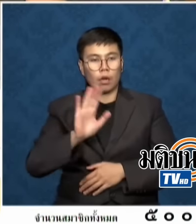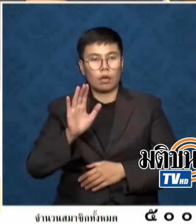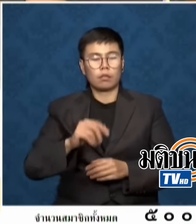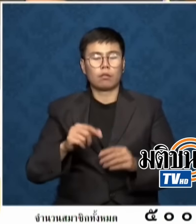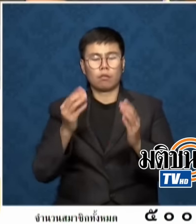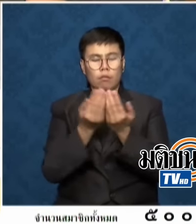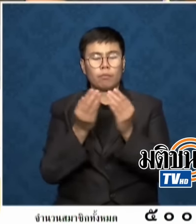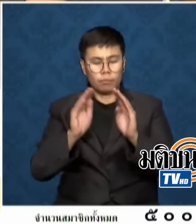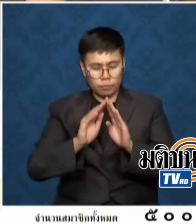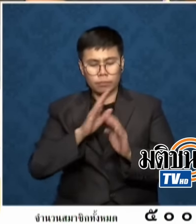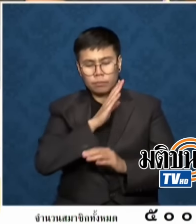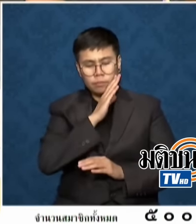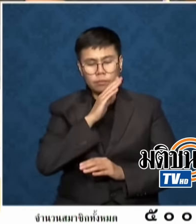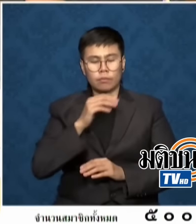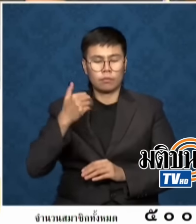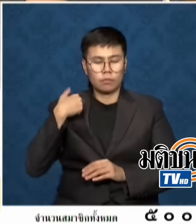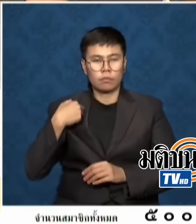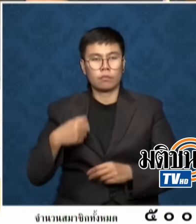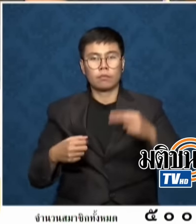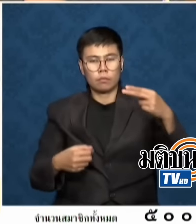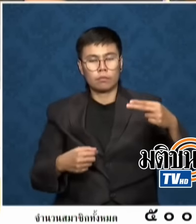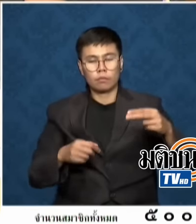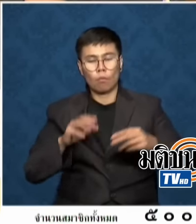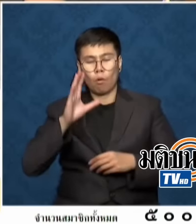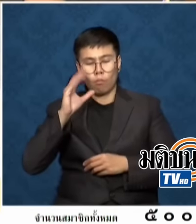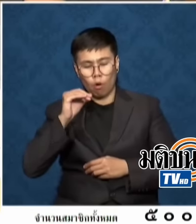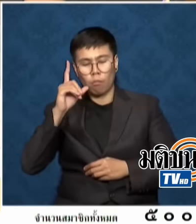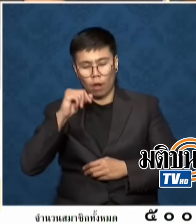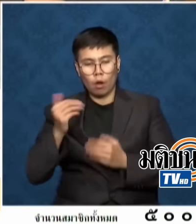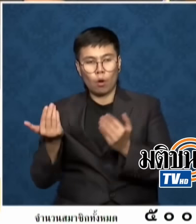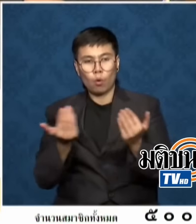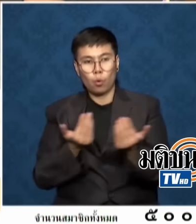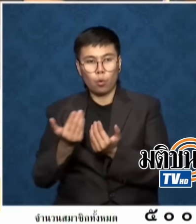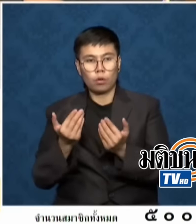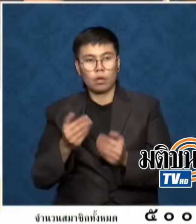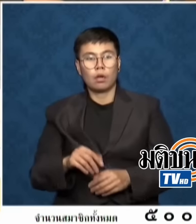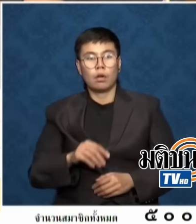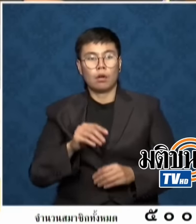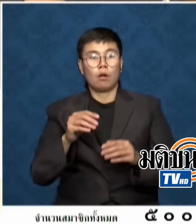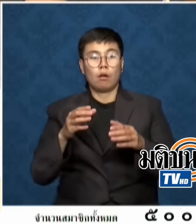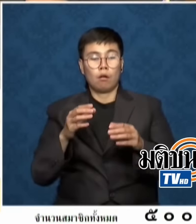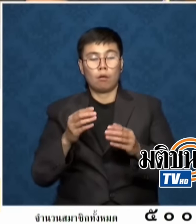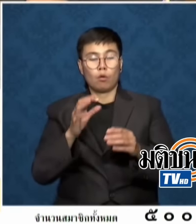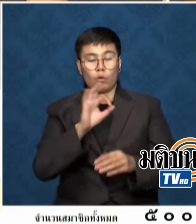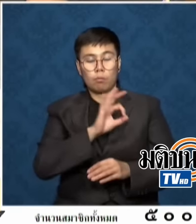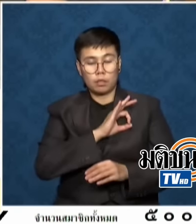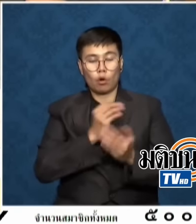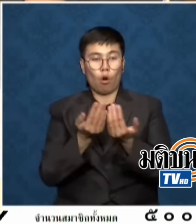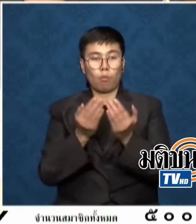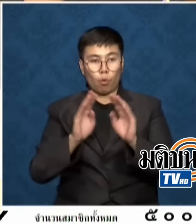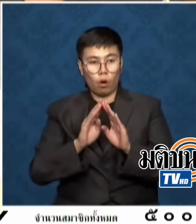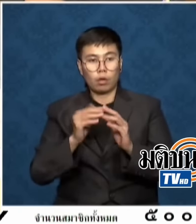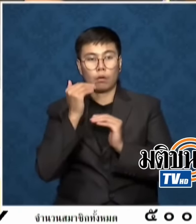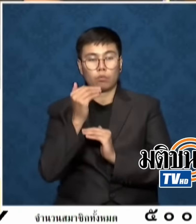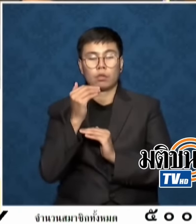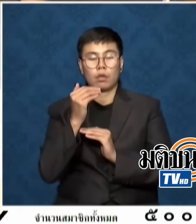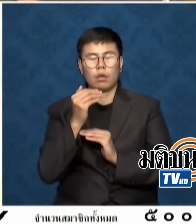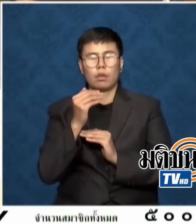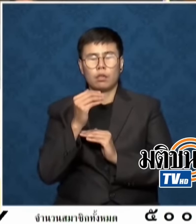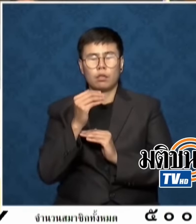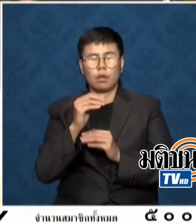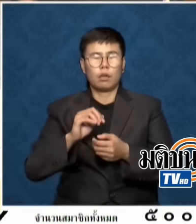ครัวถ้าหากว่าในหมวดบิดามารดากับบุตรซึ่งเป็นสมาชิกในครอบครัวที่จะก็ต้องกำหนดความสัมพัน